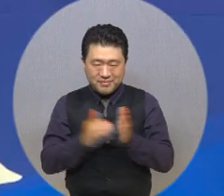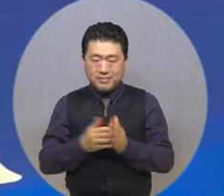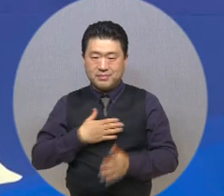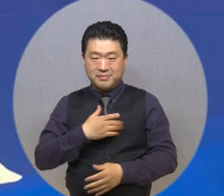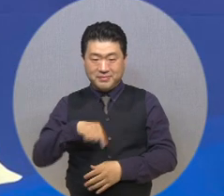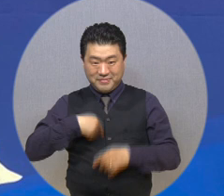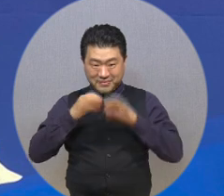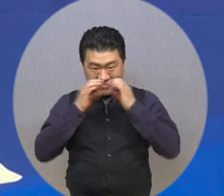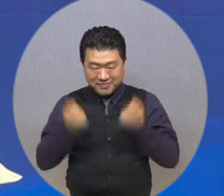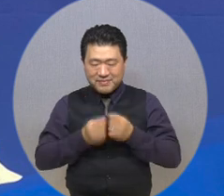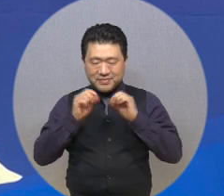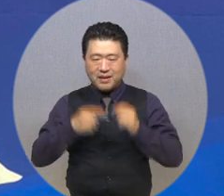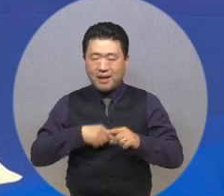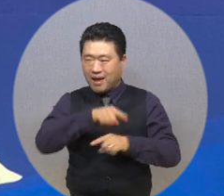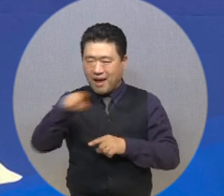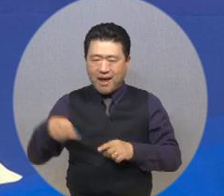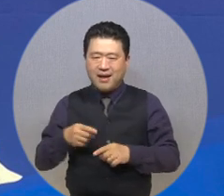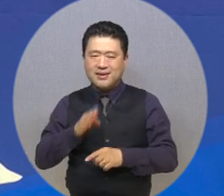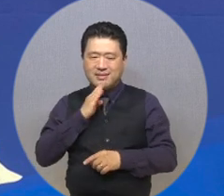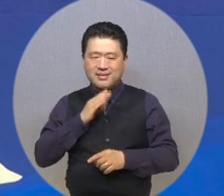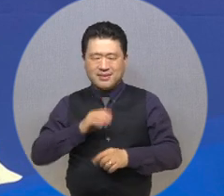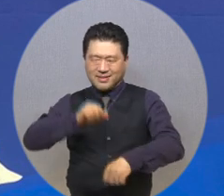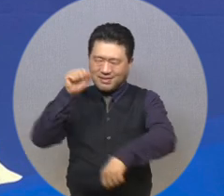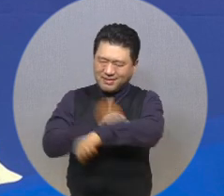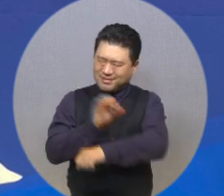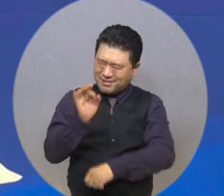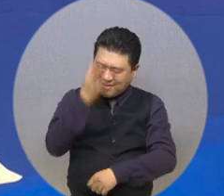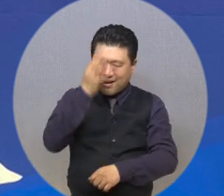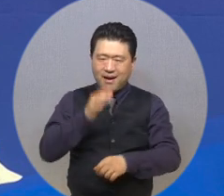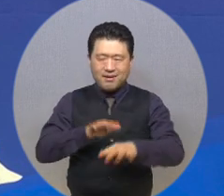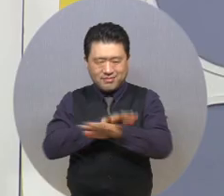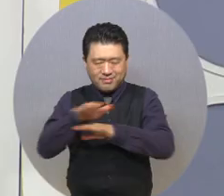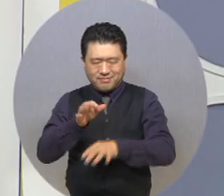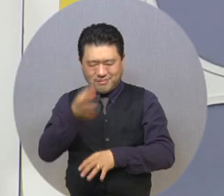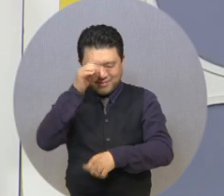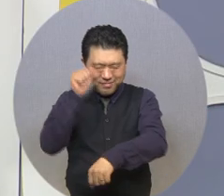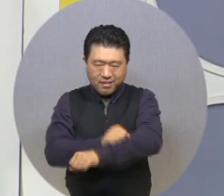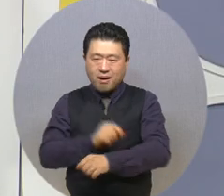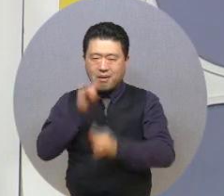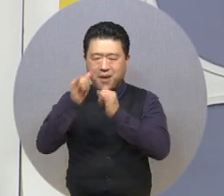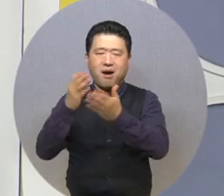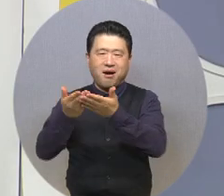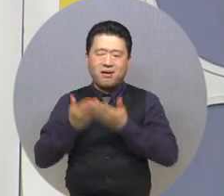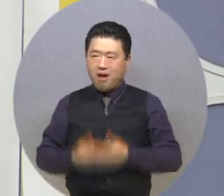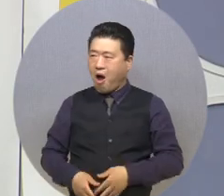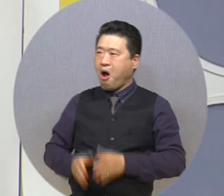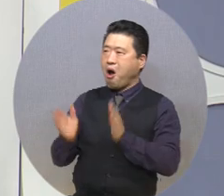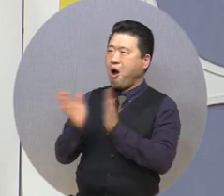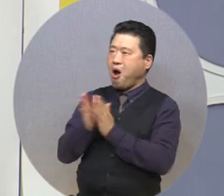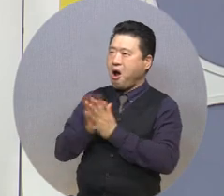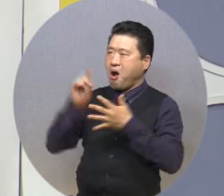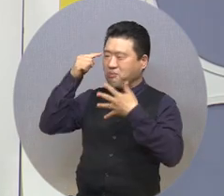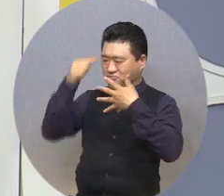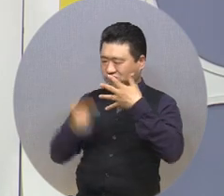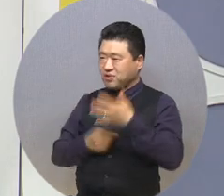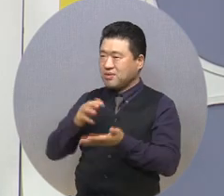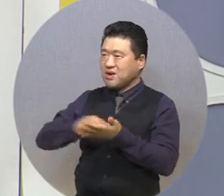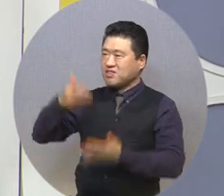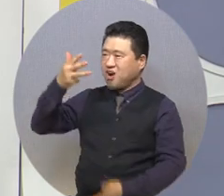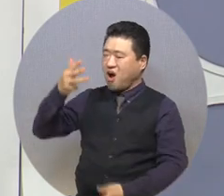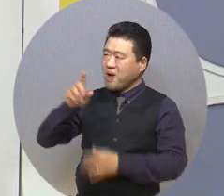개인적으로는 지방행정달인에 또 선정을 네. 됐습니다. 야, 어머, 좀 상 받았다는 얘기하니까 줄줄이 8개 다